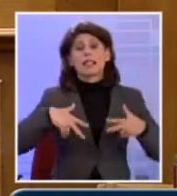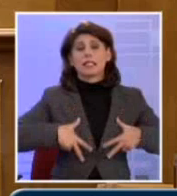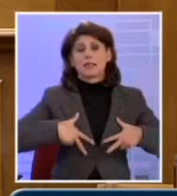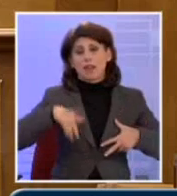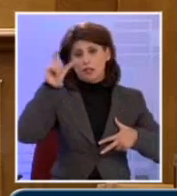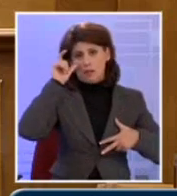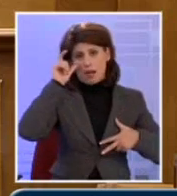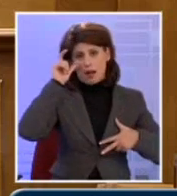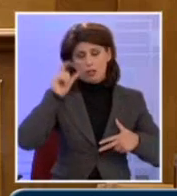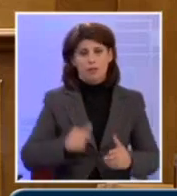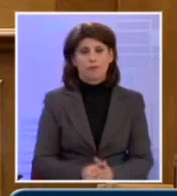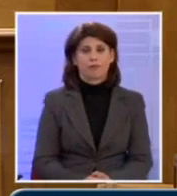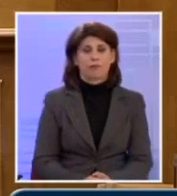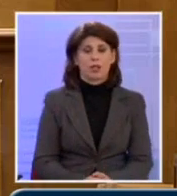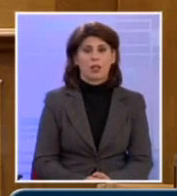Σαμαρά.